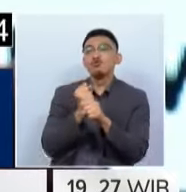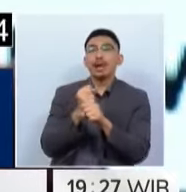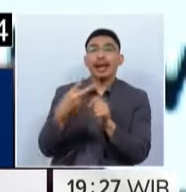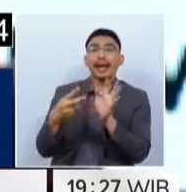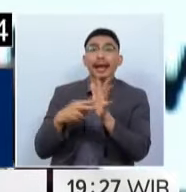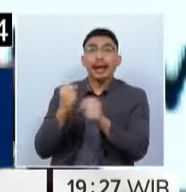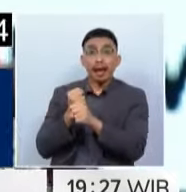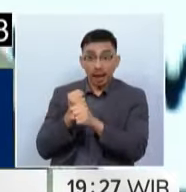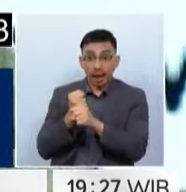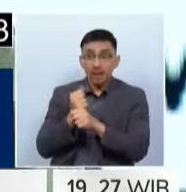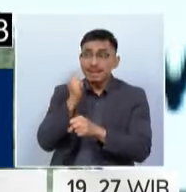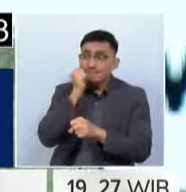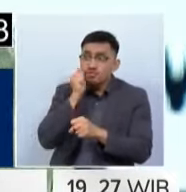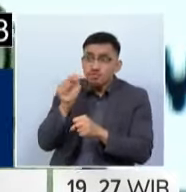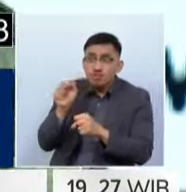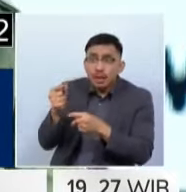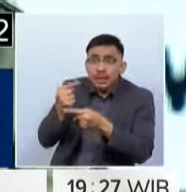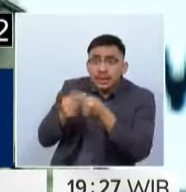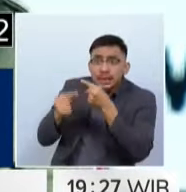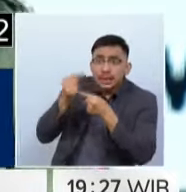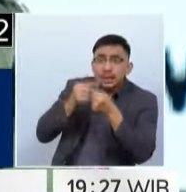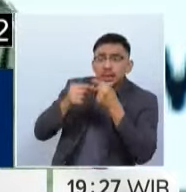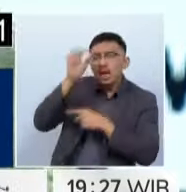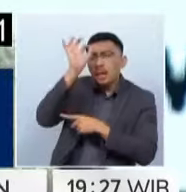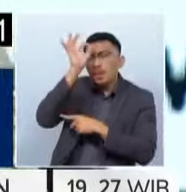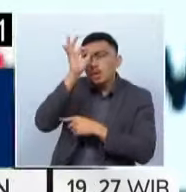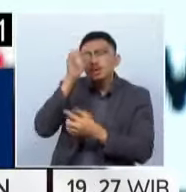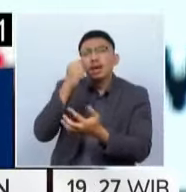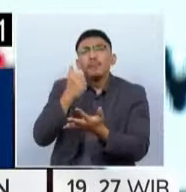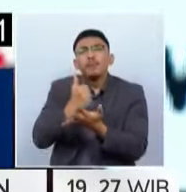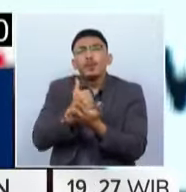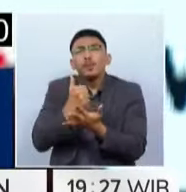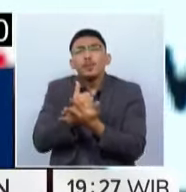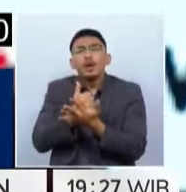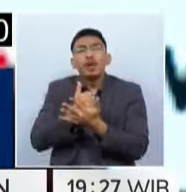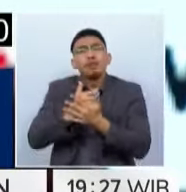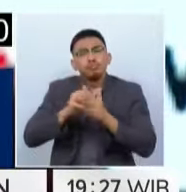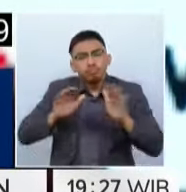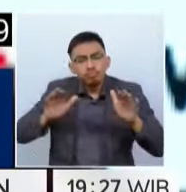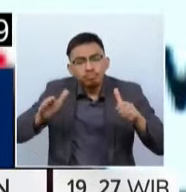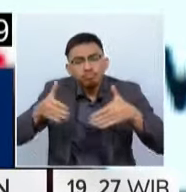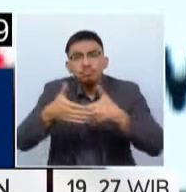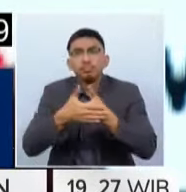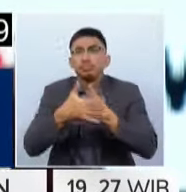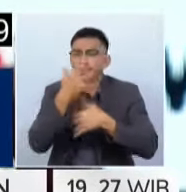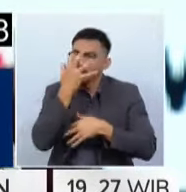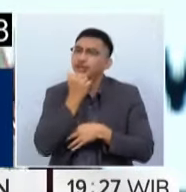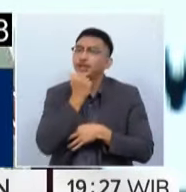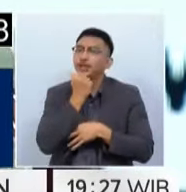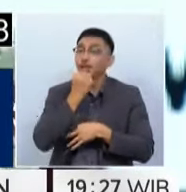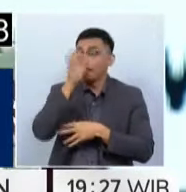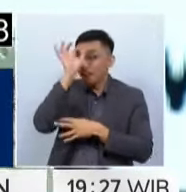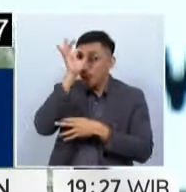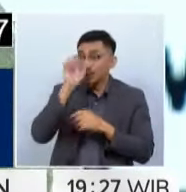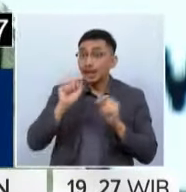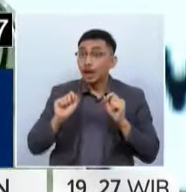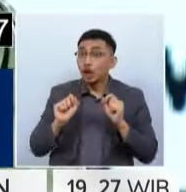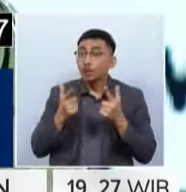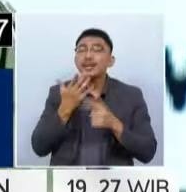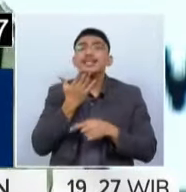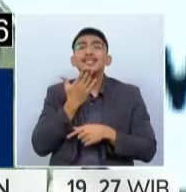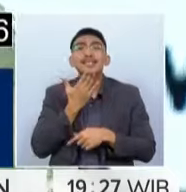bahwa polisi kita mengayomi dengan kesungguhan polisi kita hidup dengan sangat sederhana dan mereka punya